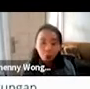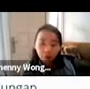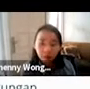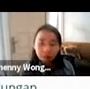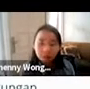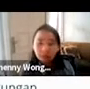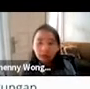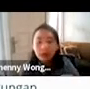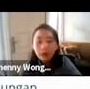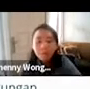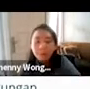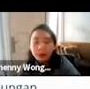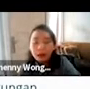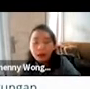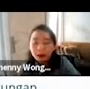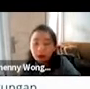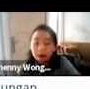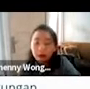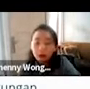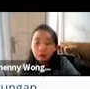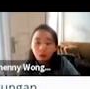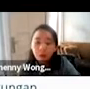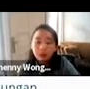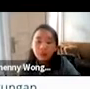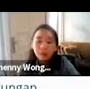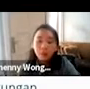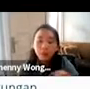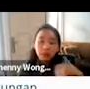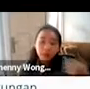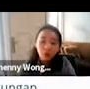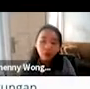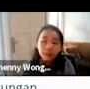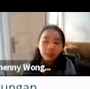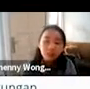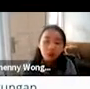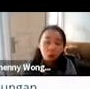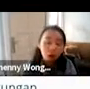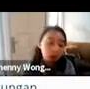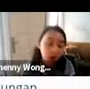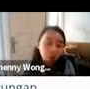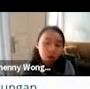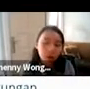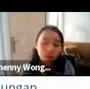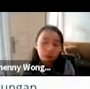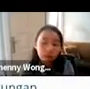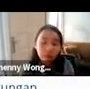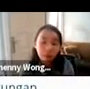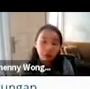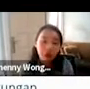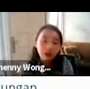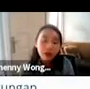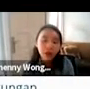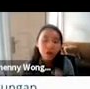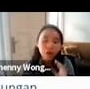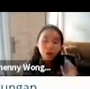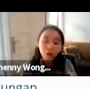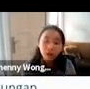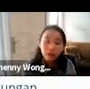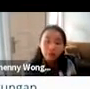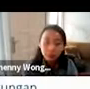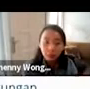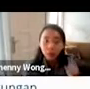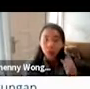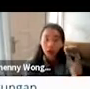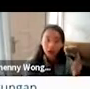lebih parah berbohong inisialnya mengarahkan bawa mie sangat mobil yang diproduksinya tidak mengeluarkan karbon sama sekali begitu ya saya